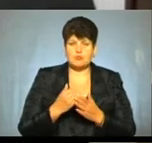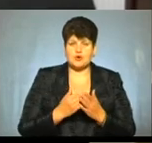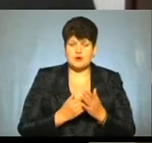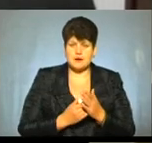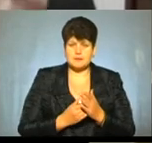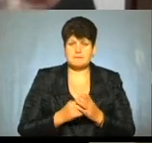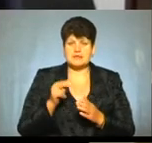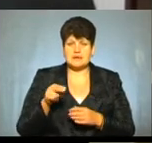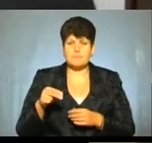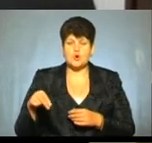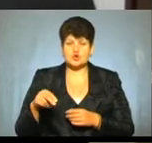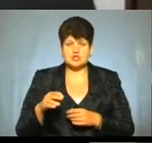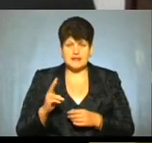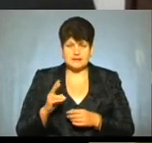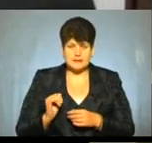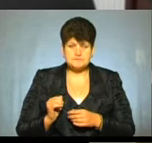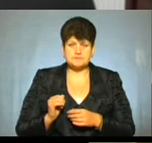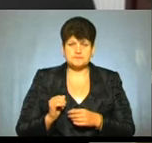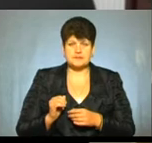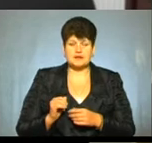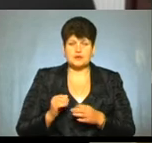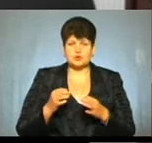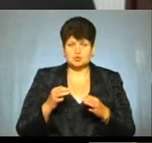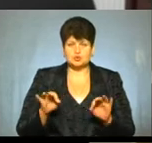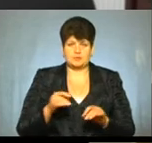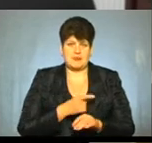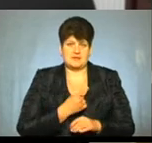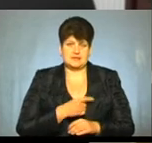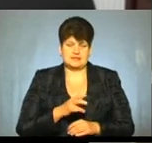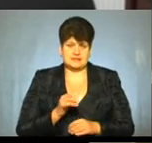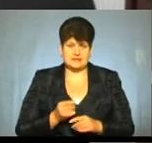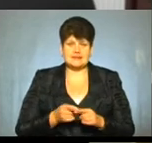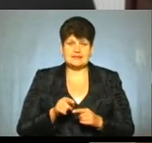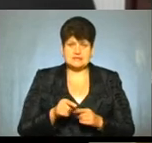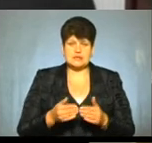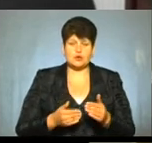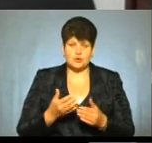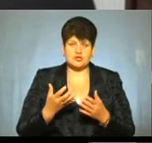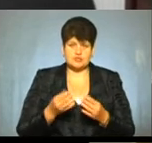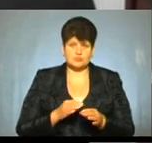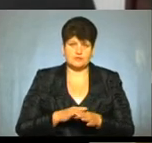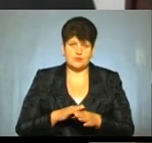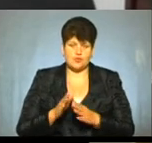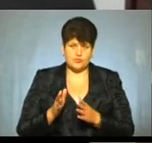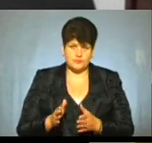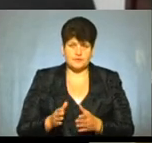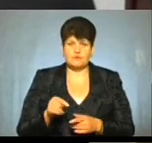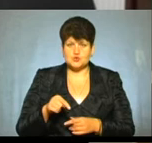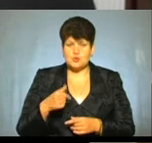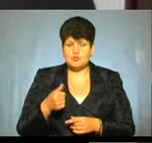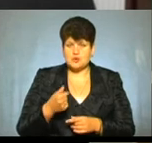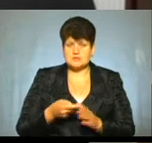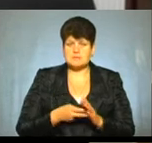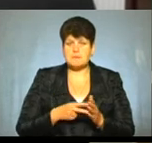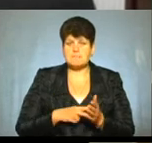по програмі ще Петра Порошенка, президента, «Доступна медицина». Ці кроки ще будуть надалі реалізовуватися. В